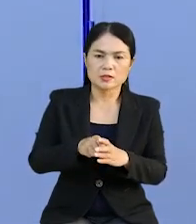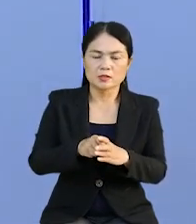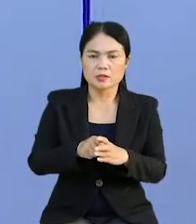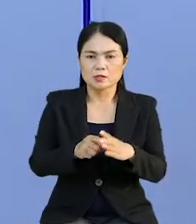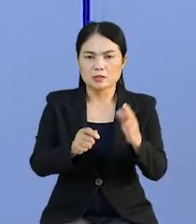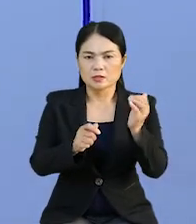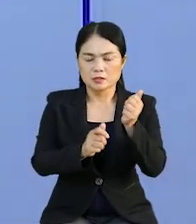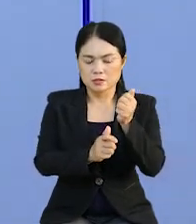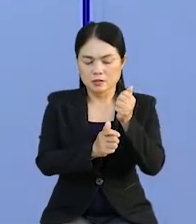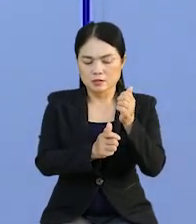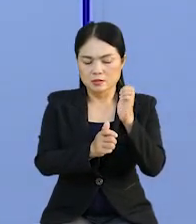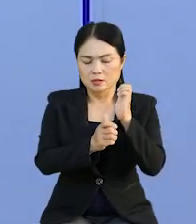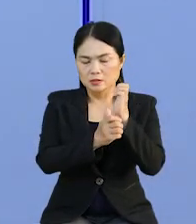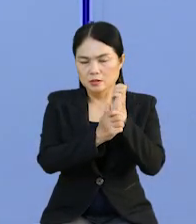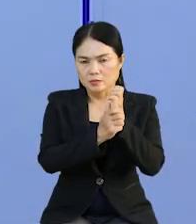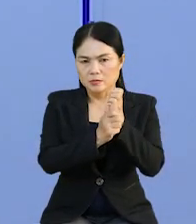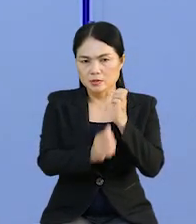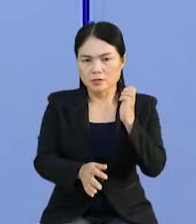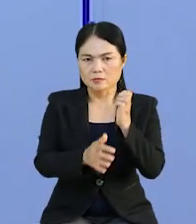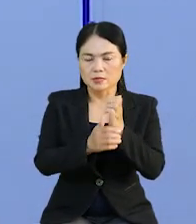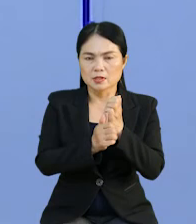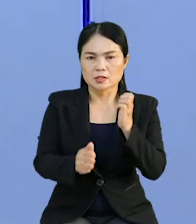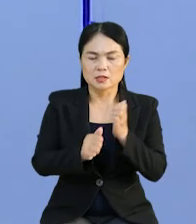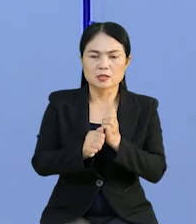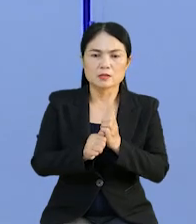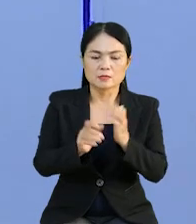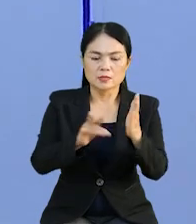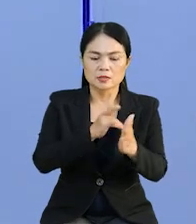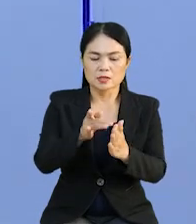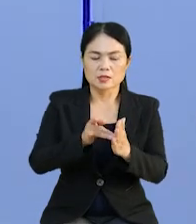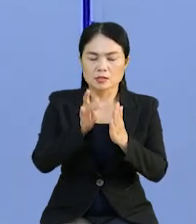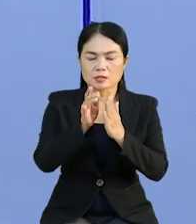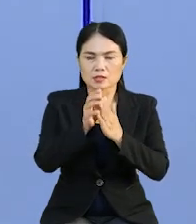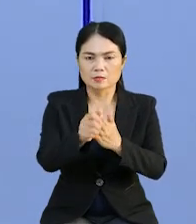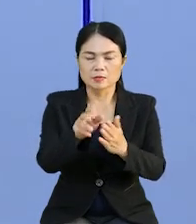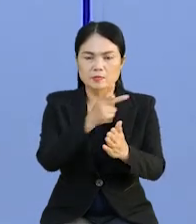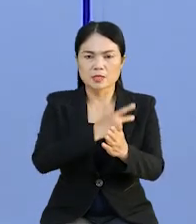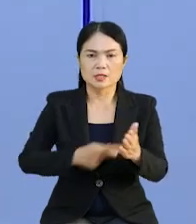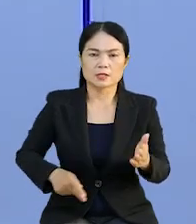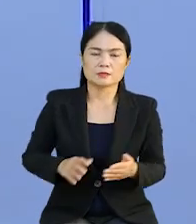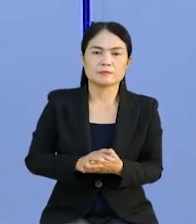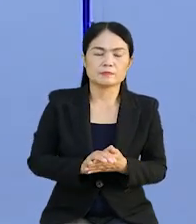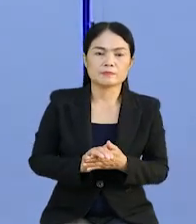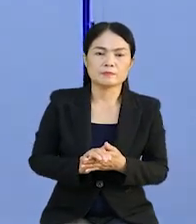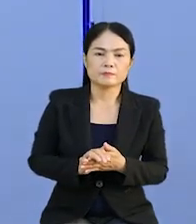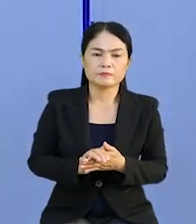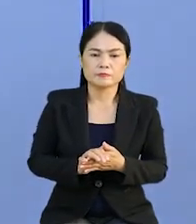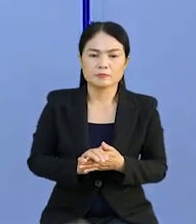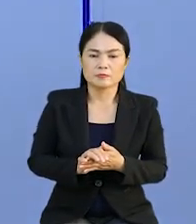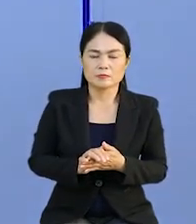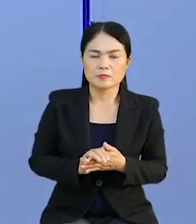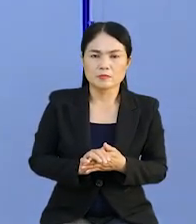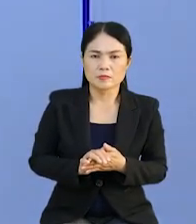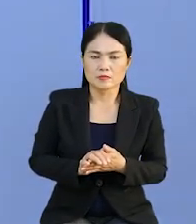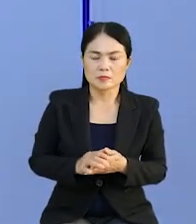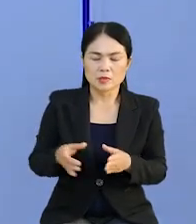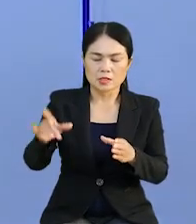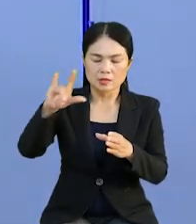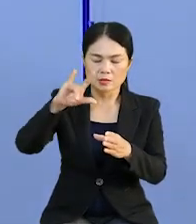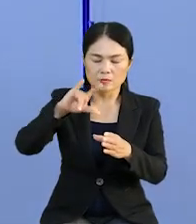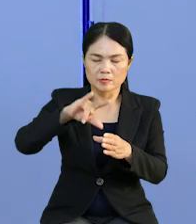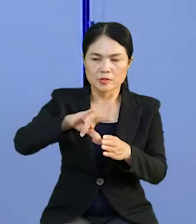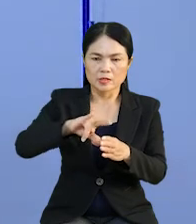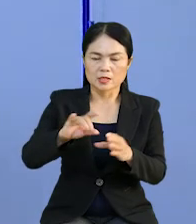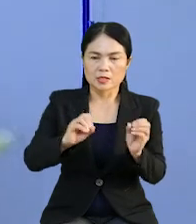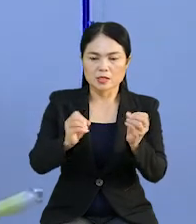รังเปียตีพรำเรียกรัฐาภิบาลเปียตีประมวยเปรงกาดฉ